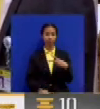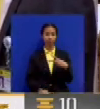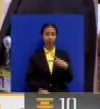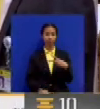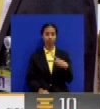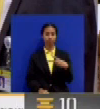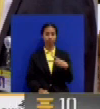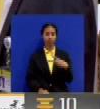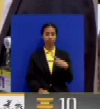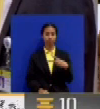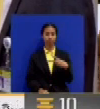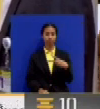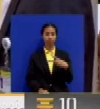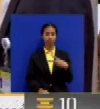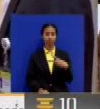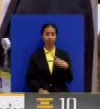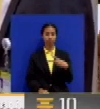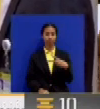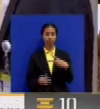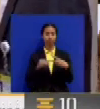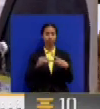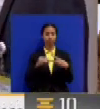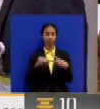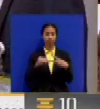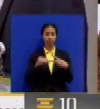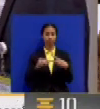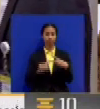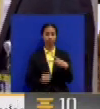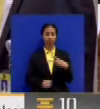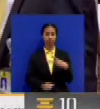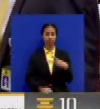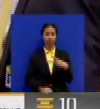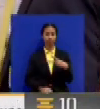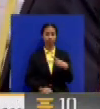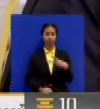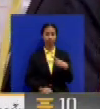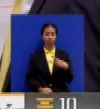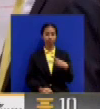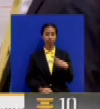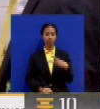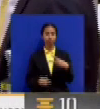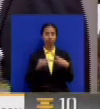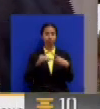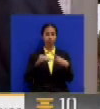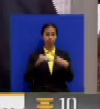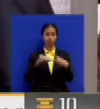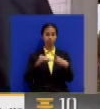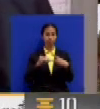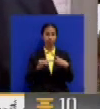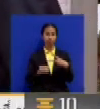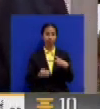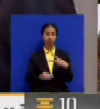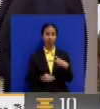ากห้องประชุมด้วยนะ เขาบอกไปกินข้าว แต่เขาบอกว่าเขาหิว เขาหิวไง เขาบอกเขาหิวเขายังไม่ได้กินข้าวแต่เช้า คือเรา